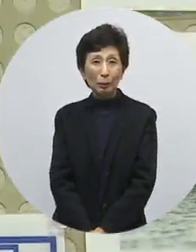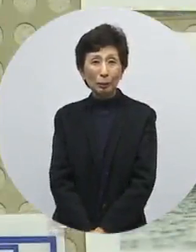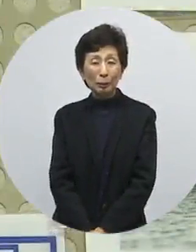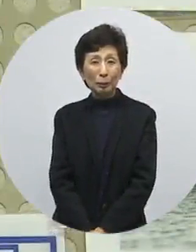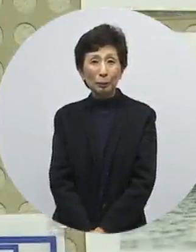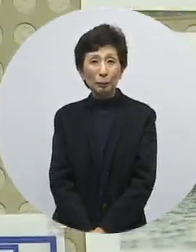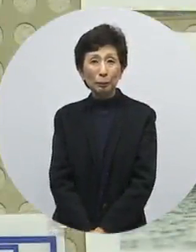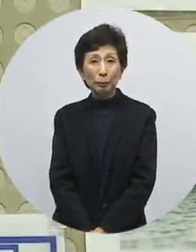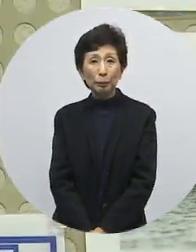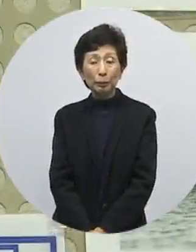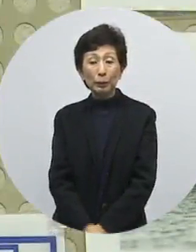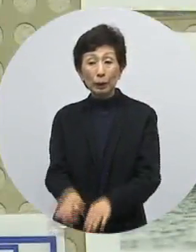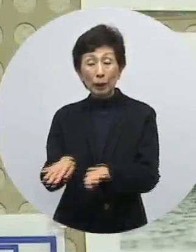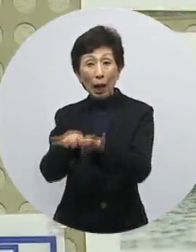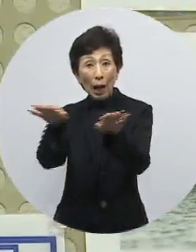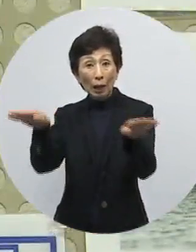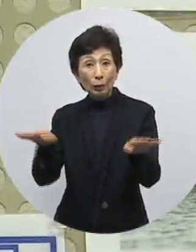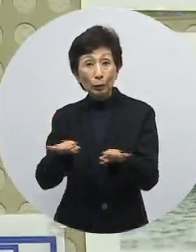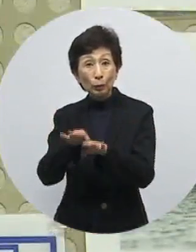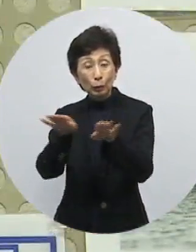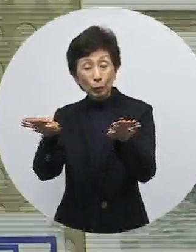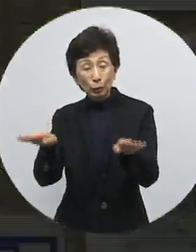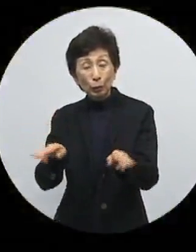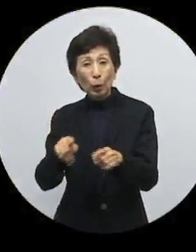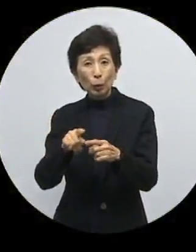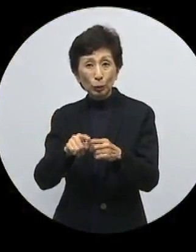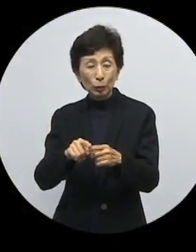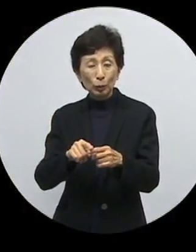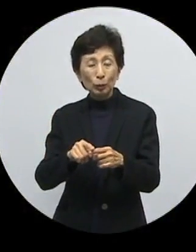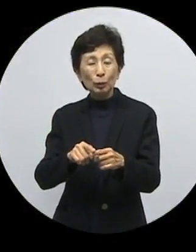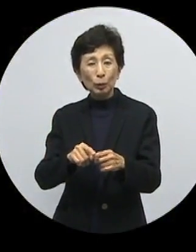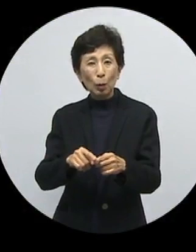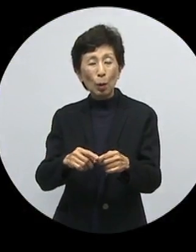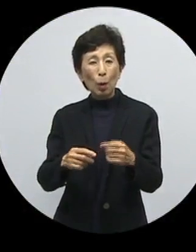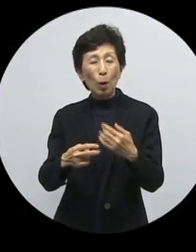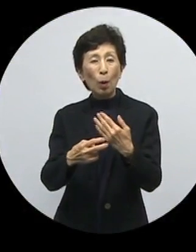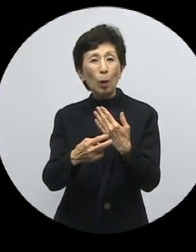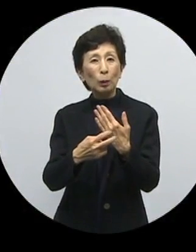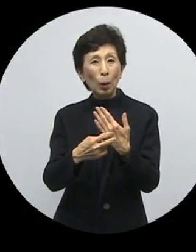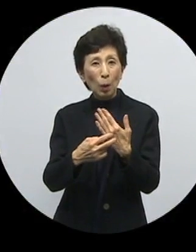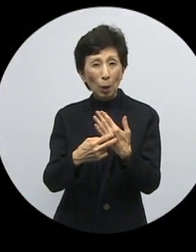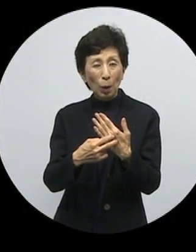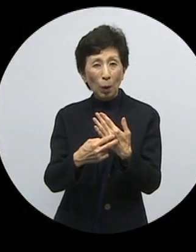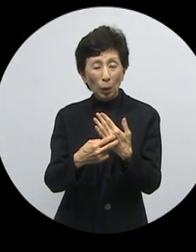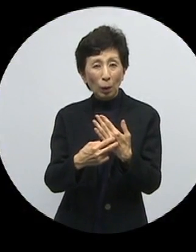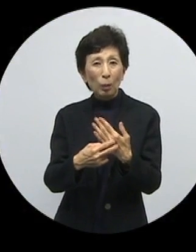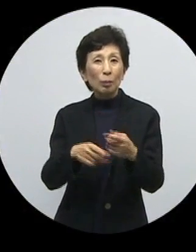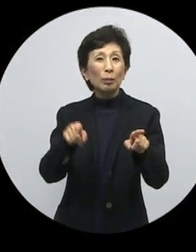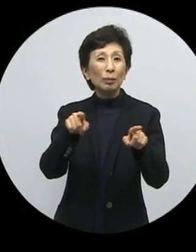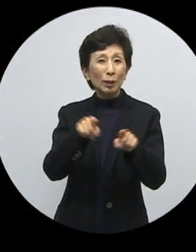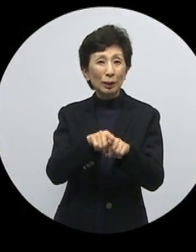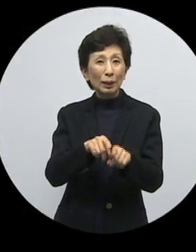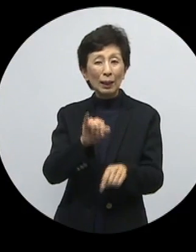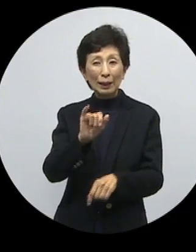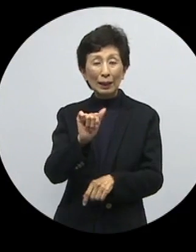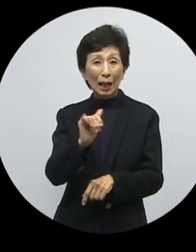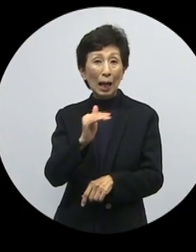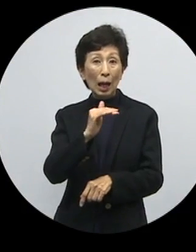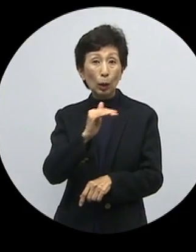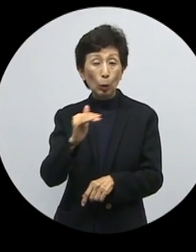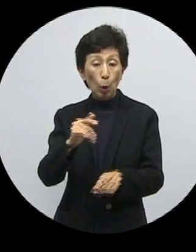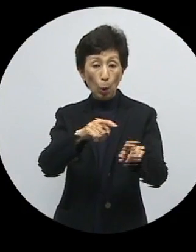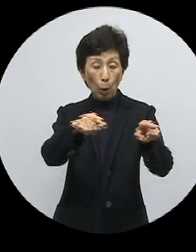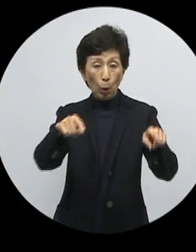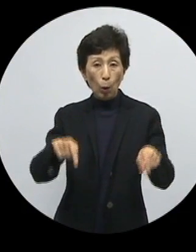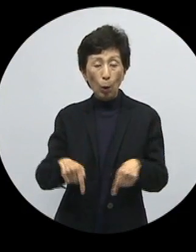そう、海水浴では療養はもちろん、皆さんが手にしている板子というボードで、今でいうボディーボードを楽